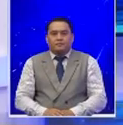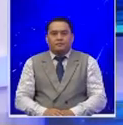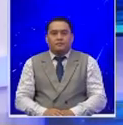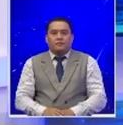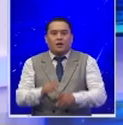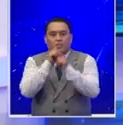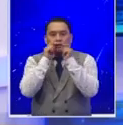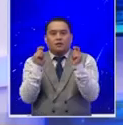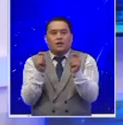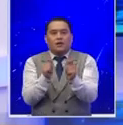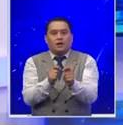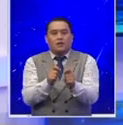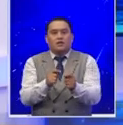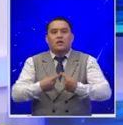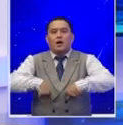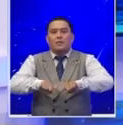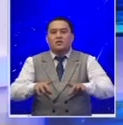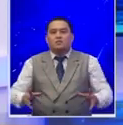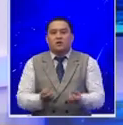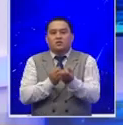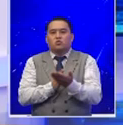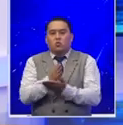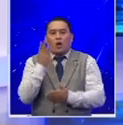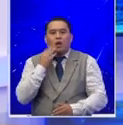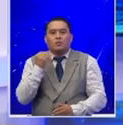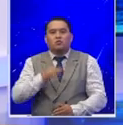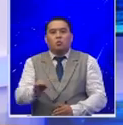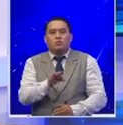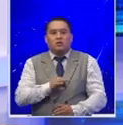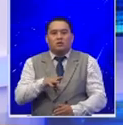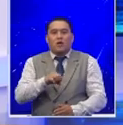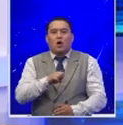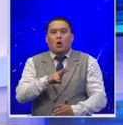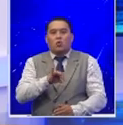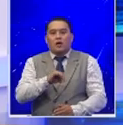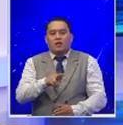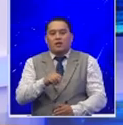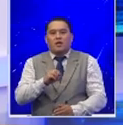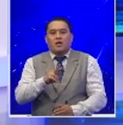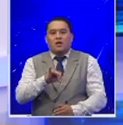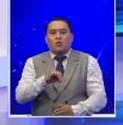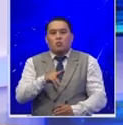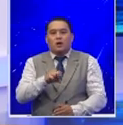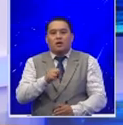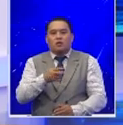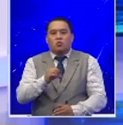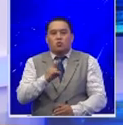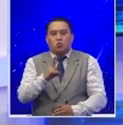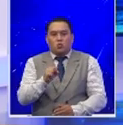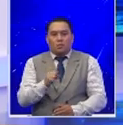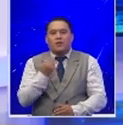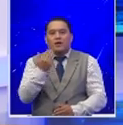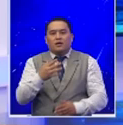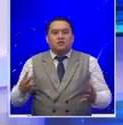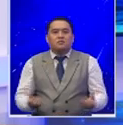Награда нашла своих героев. В департаменте по чрезвычайным ситуациям Алматинской области наградили Даурена Жаркамбекова и Елену Подалкину,